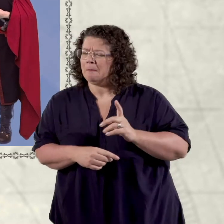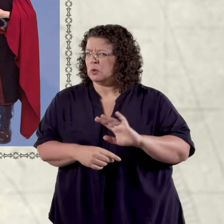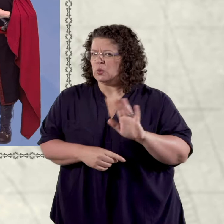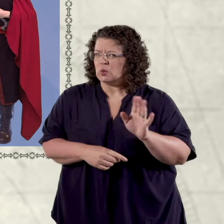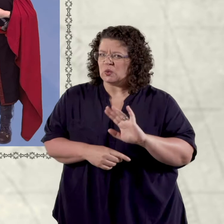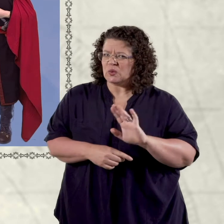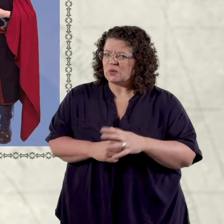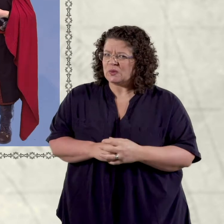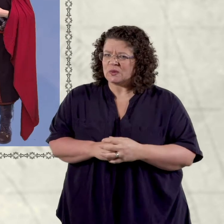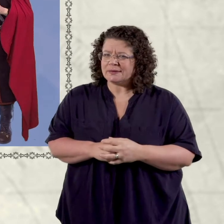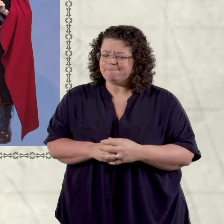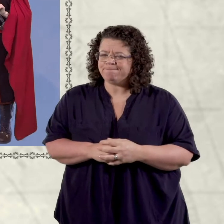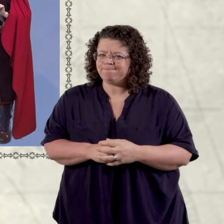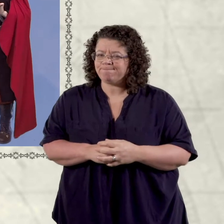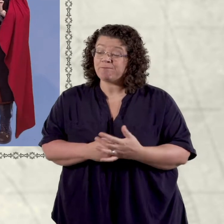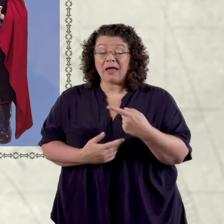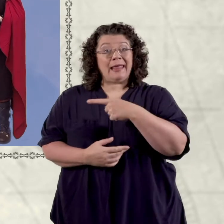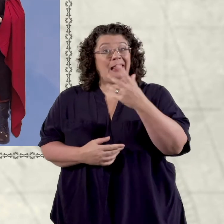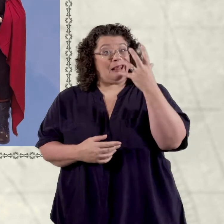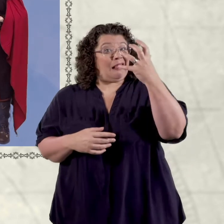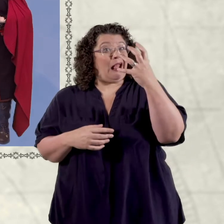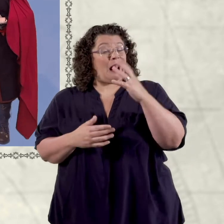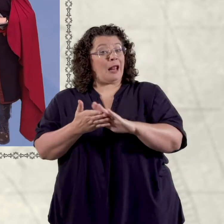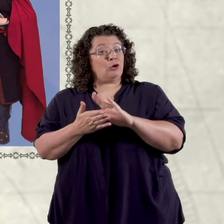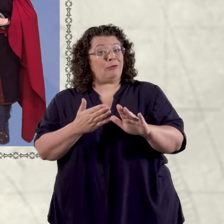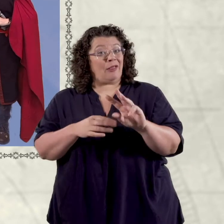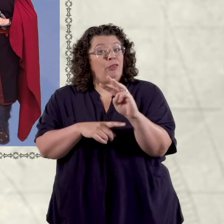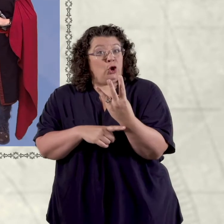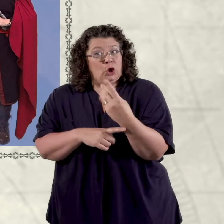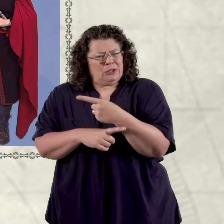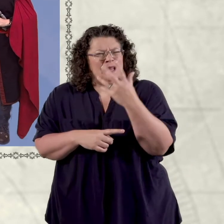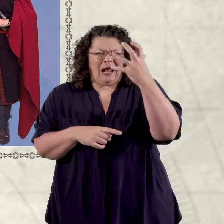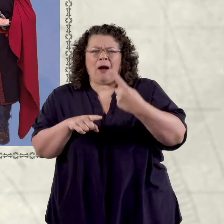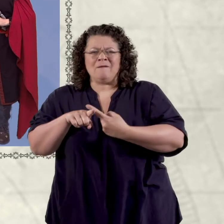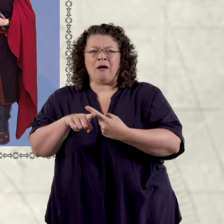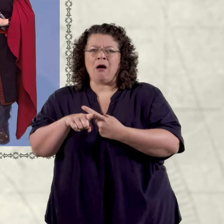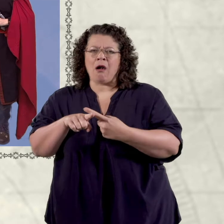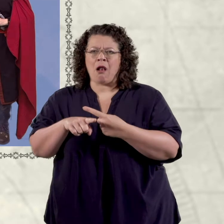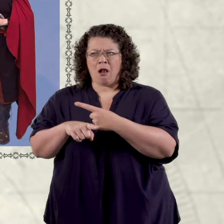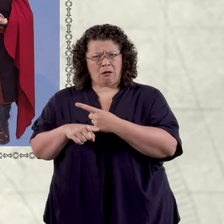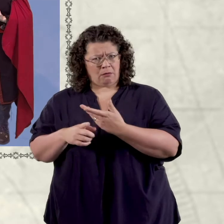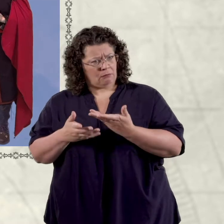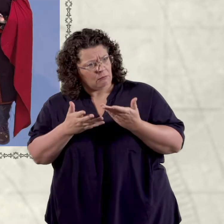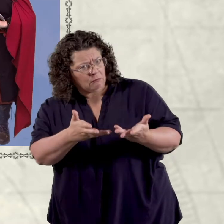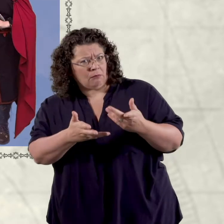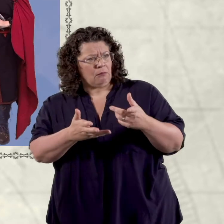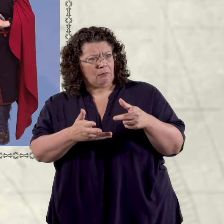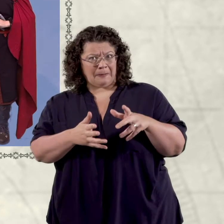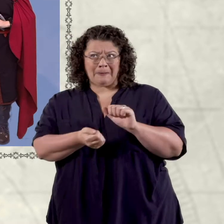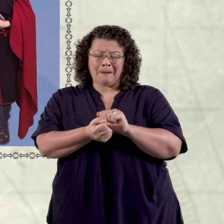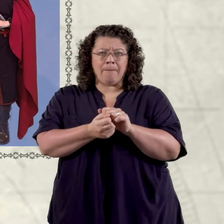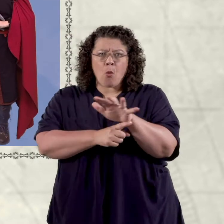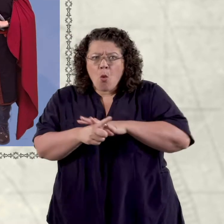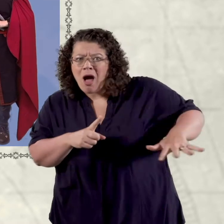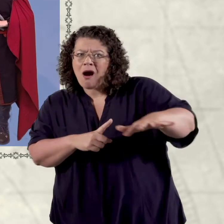Lloegr. Doedd Harry ddim am adael i Uncle Daf gadw'r holl dir a phwer yr oedd taid wedi gweithio